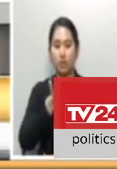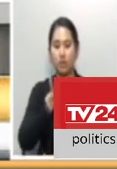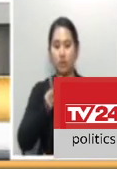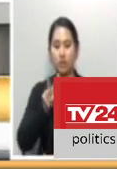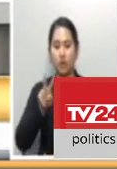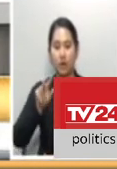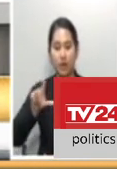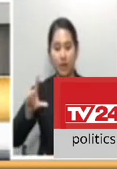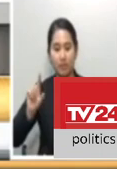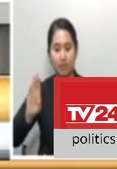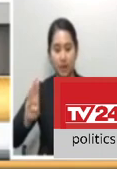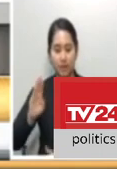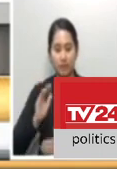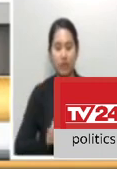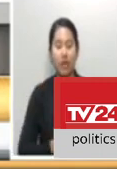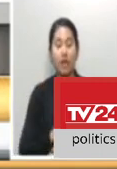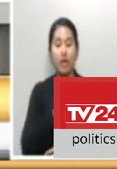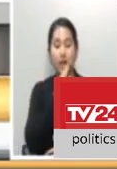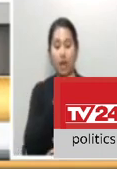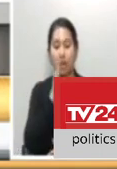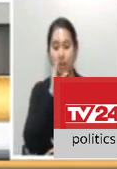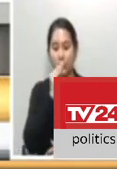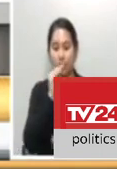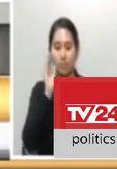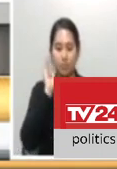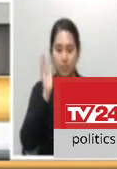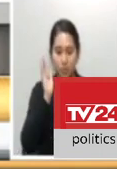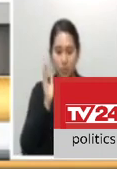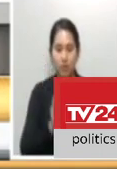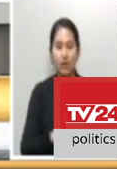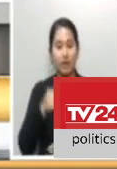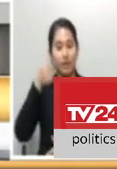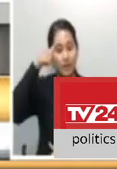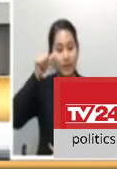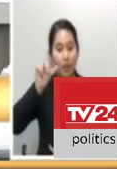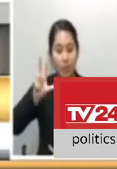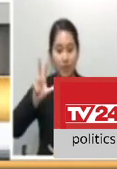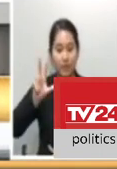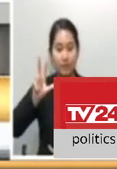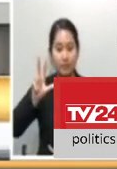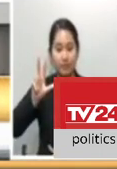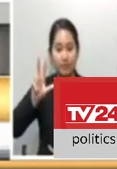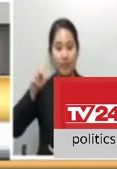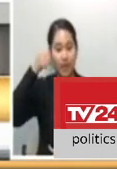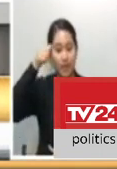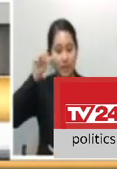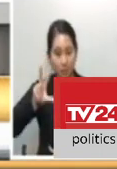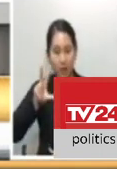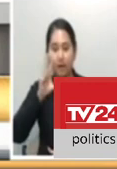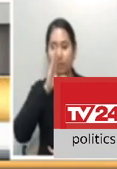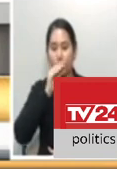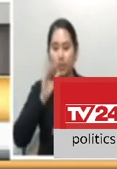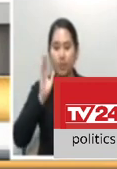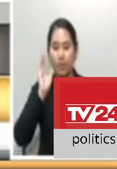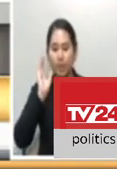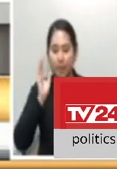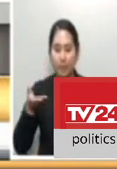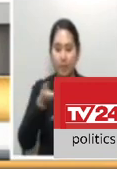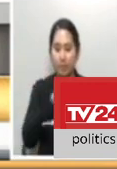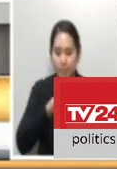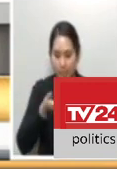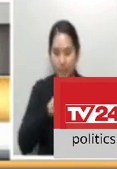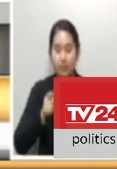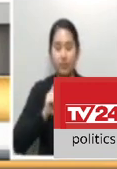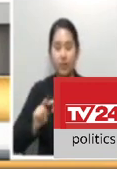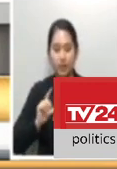ครับถ้าพูดถึงว่าเอาเวลา3วันที่จะพูดจากันแล้วก็แจกแจงรายละเอียด